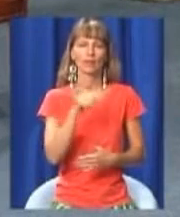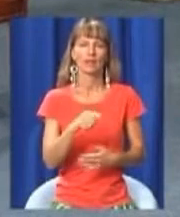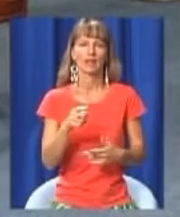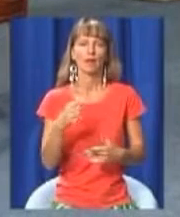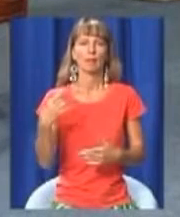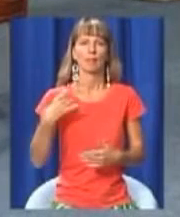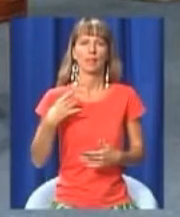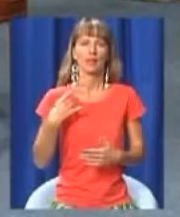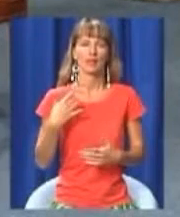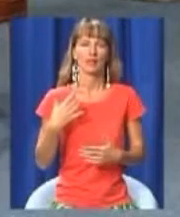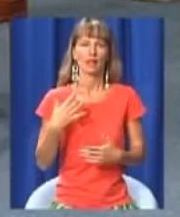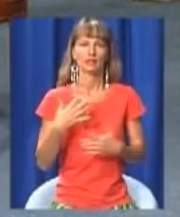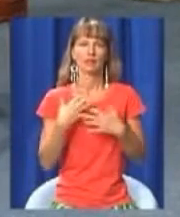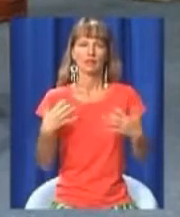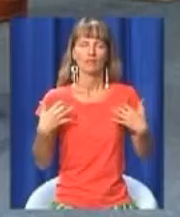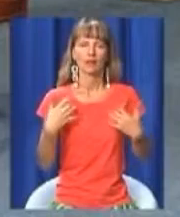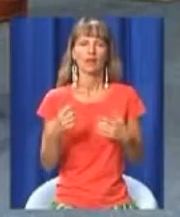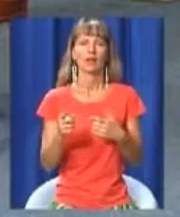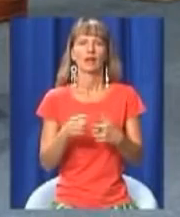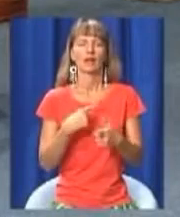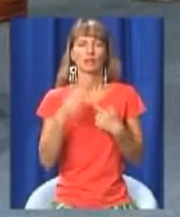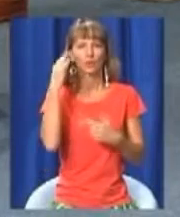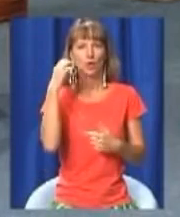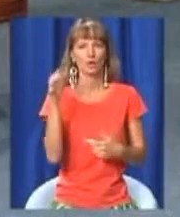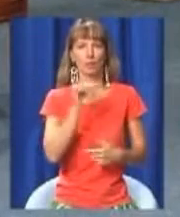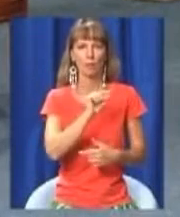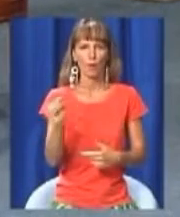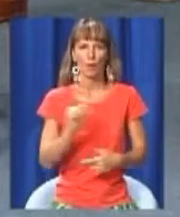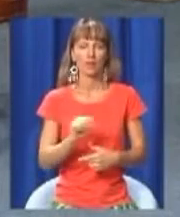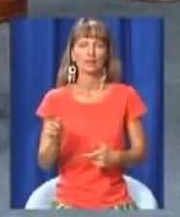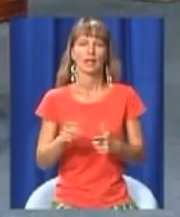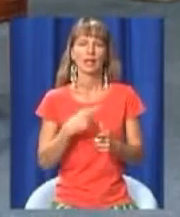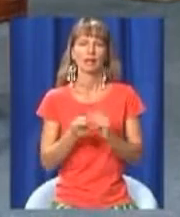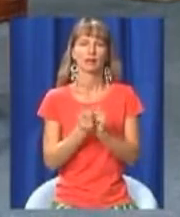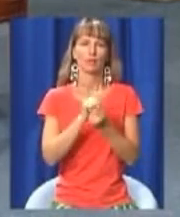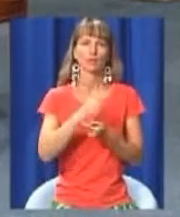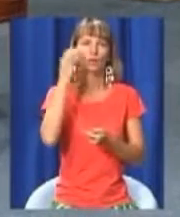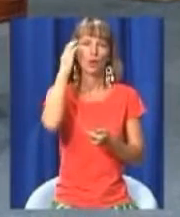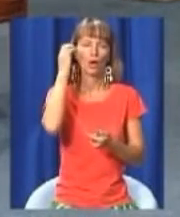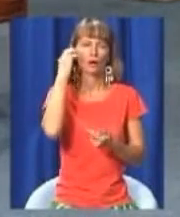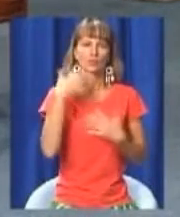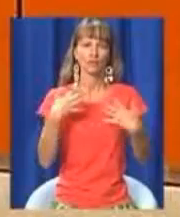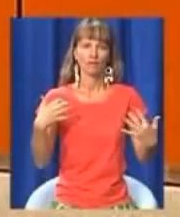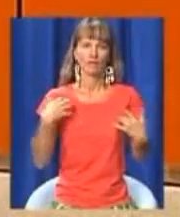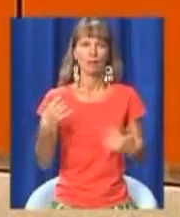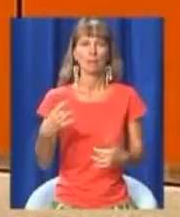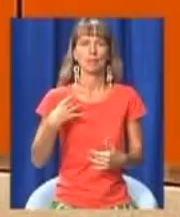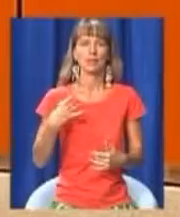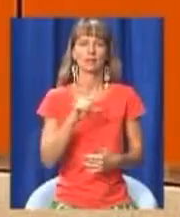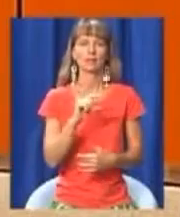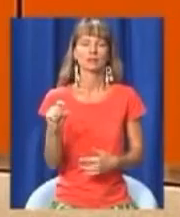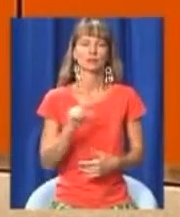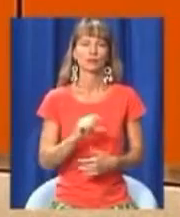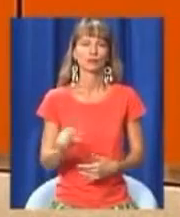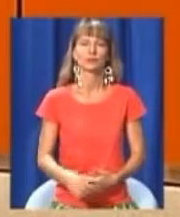чорну смужку, або чорнесенька тварина, але в білу смужку. Ніколи не задавалося таким питанням? Ну, на